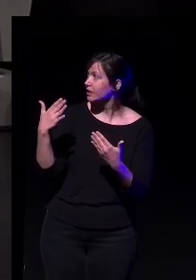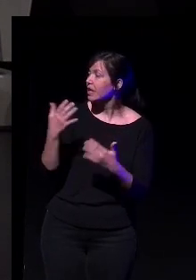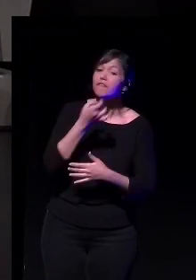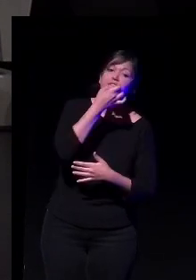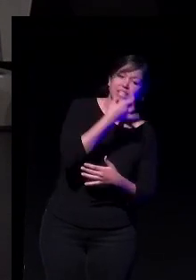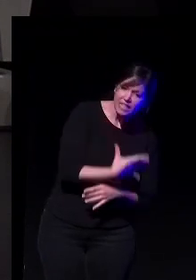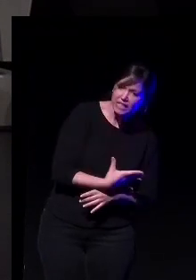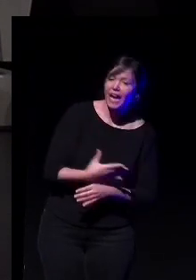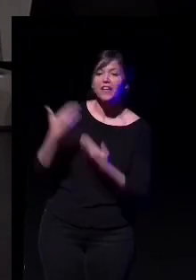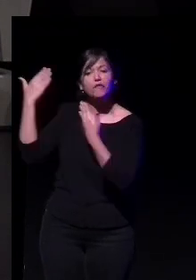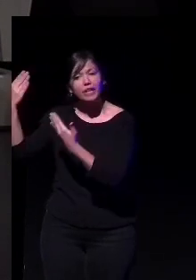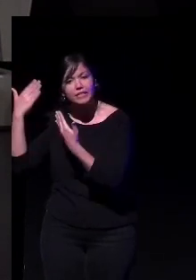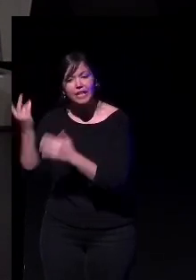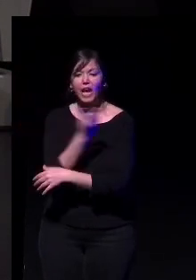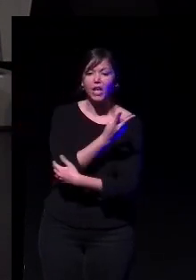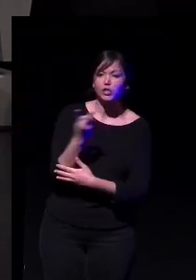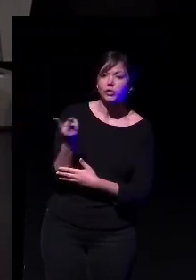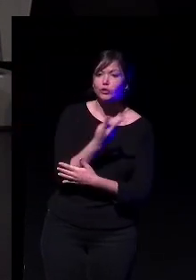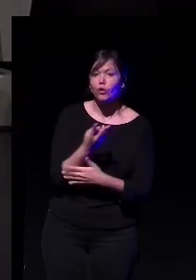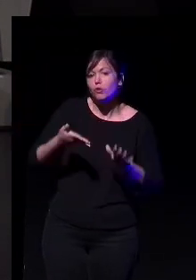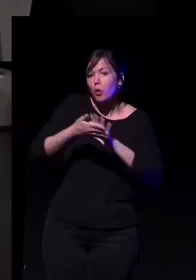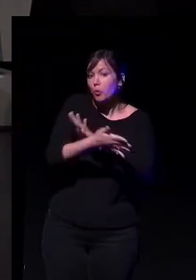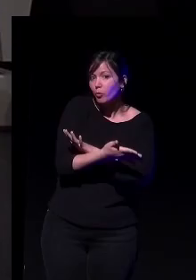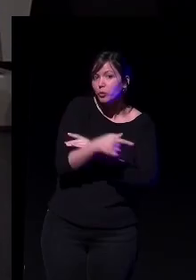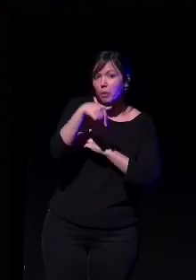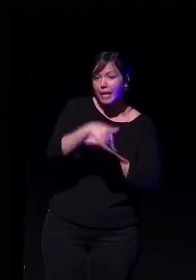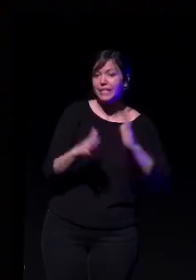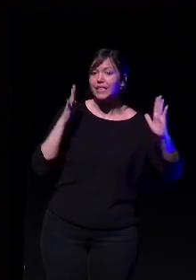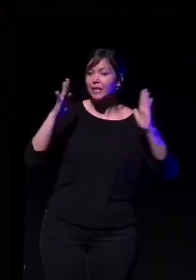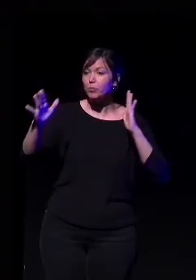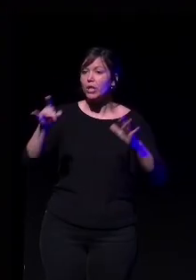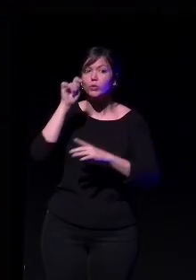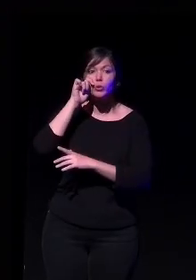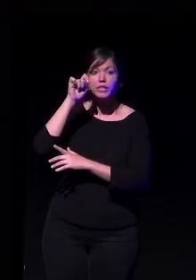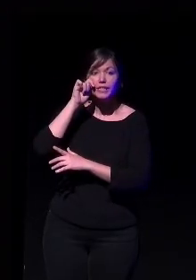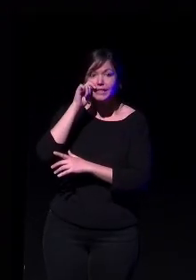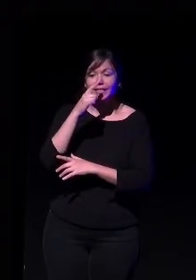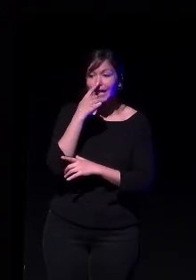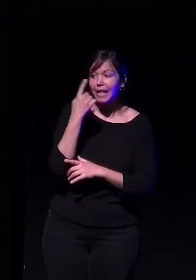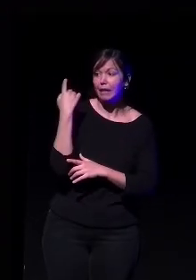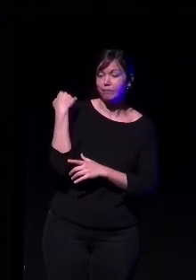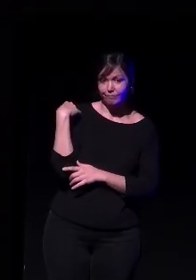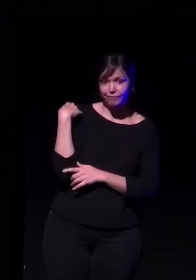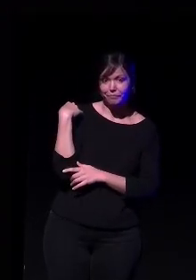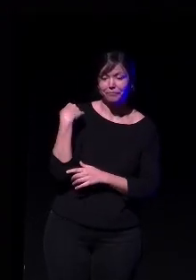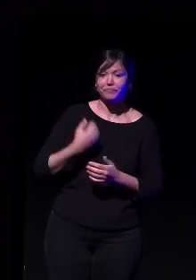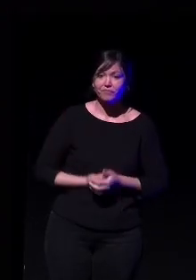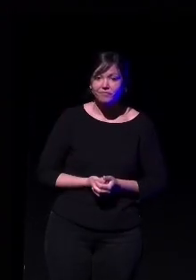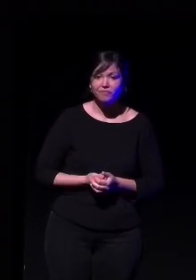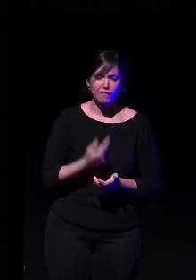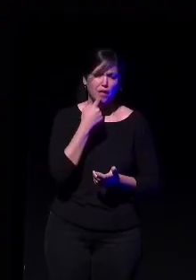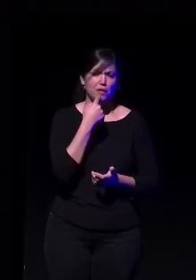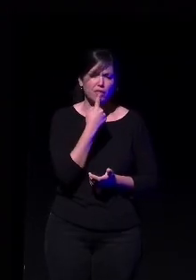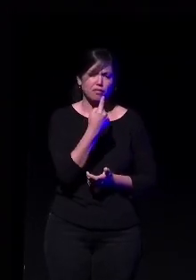facilitar-vos i felicitar-vos per aquesta magnífica temporada turística que vàrem tenir l'any 2023.